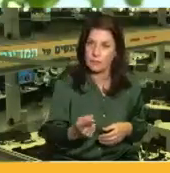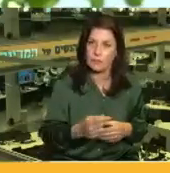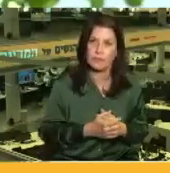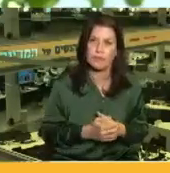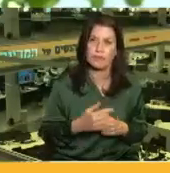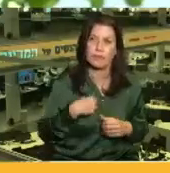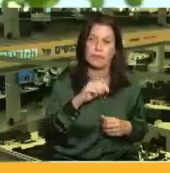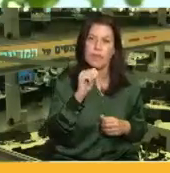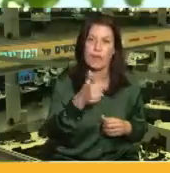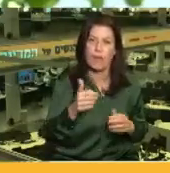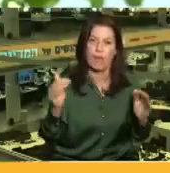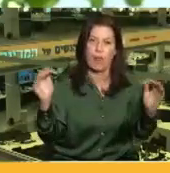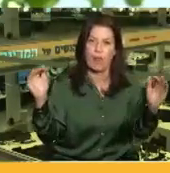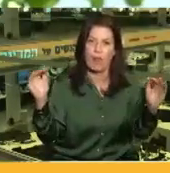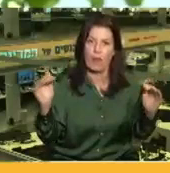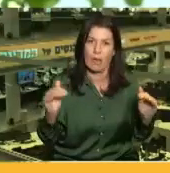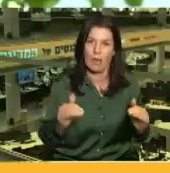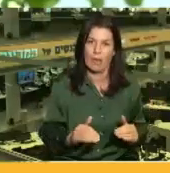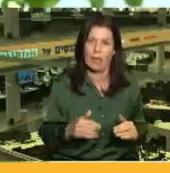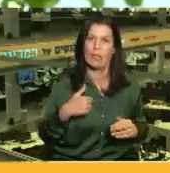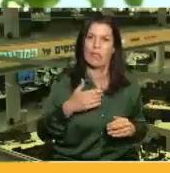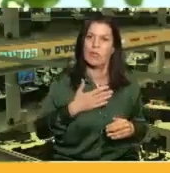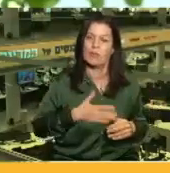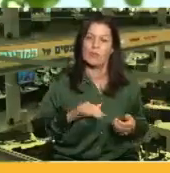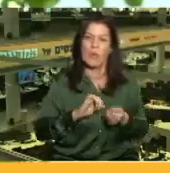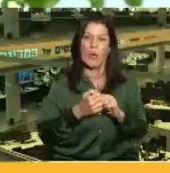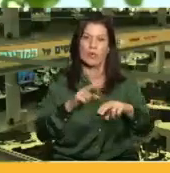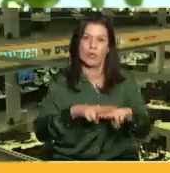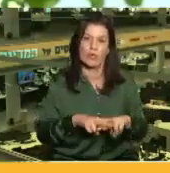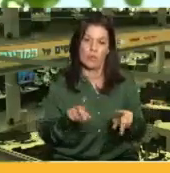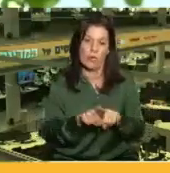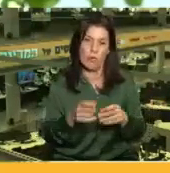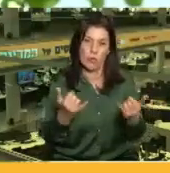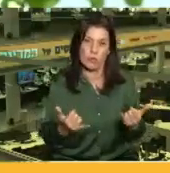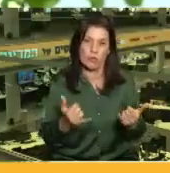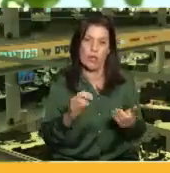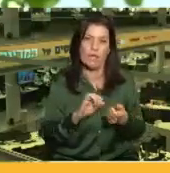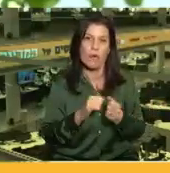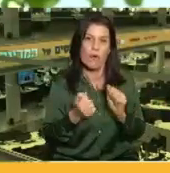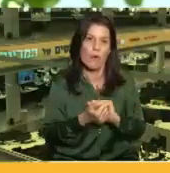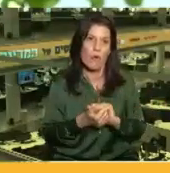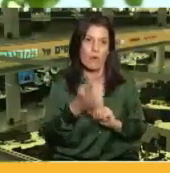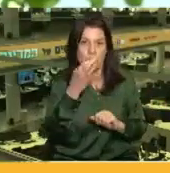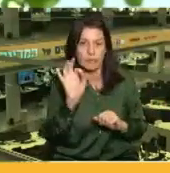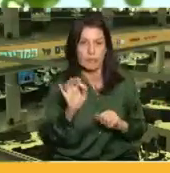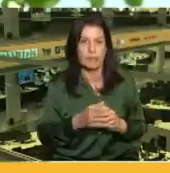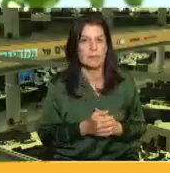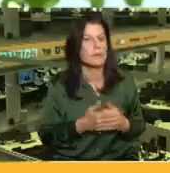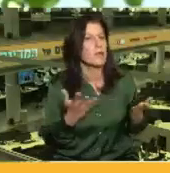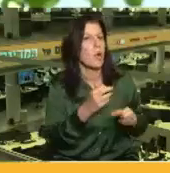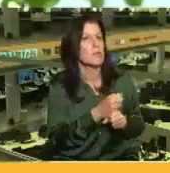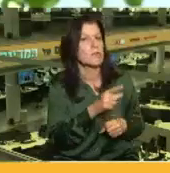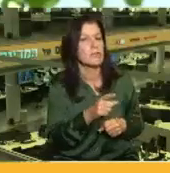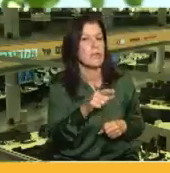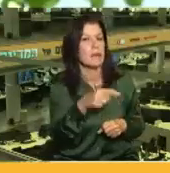אני לא רוצה שזה יידרדר. אני רוצה שזה או יישאר במקום, או שפשוט... איך? איך עושים? התחלתי קודם להגיד, דיברת על חינוך.